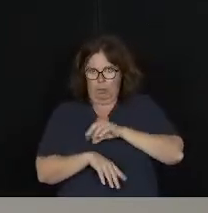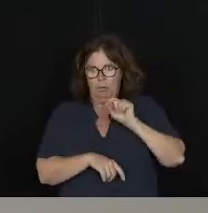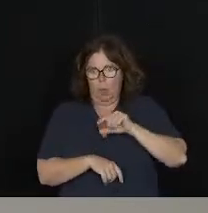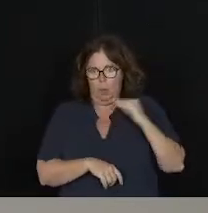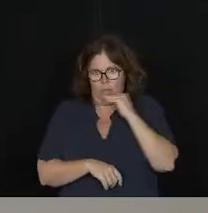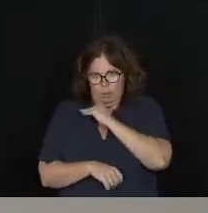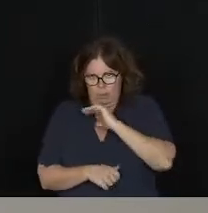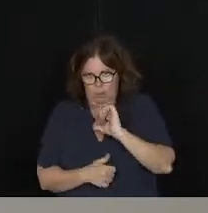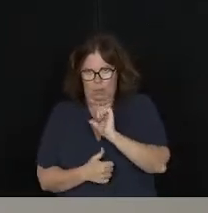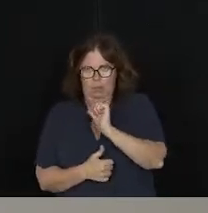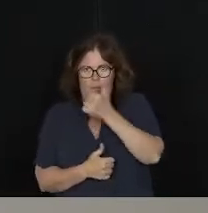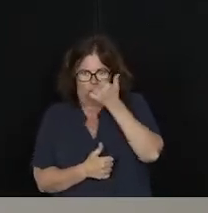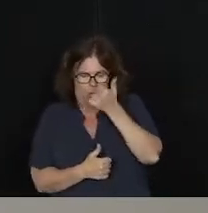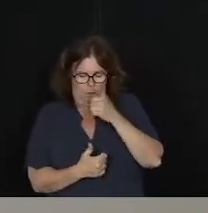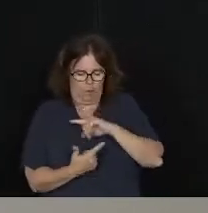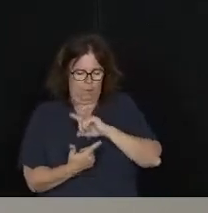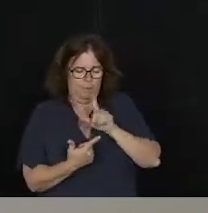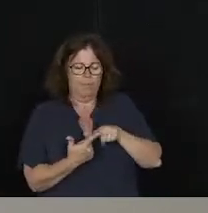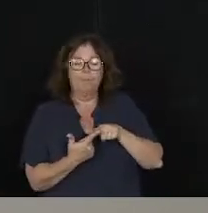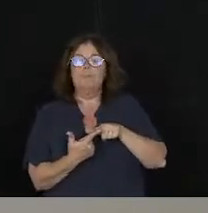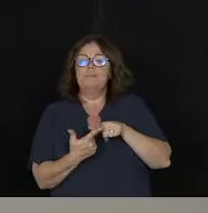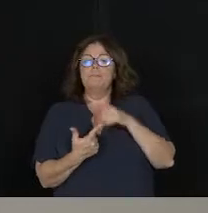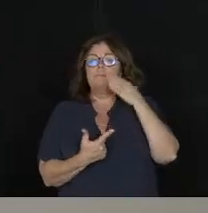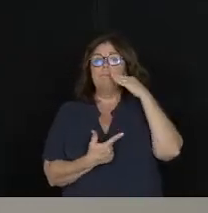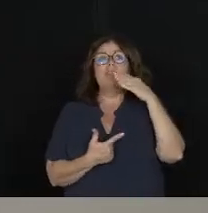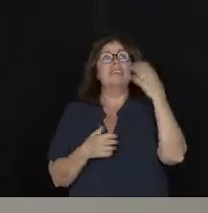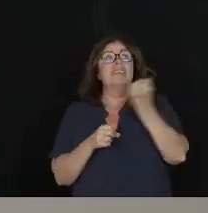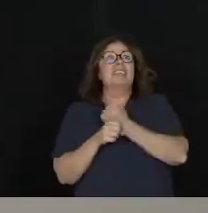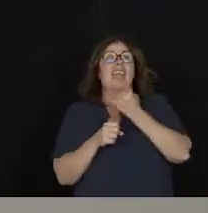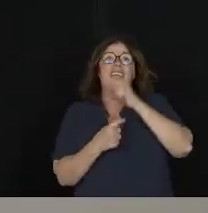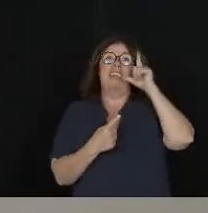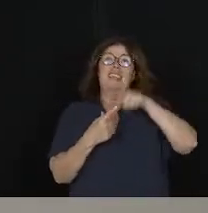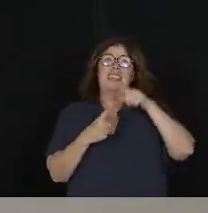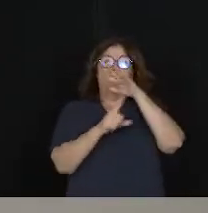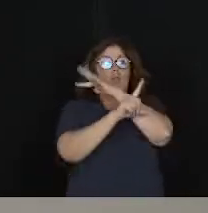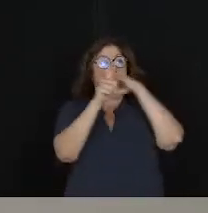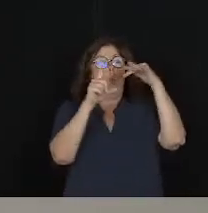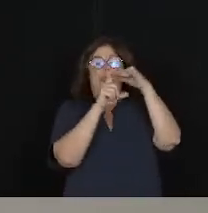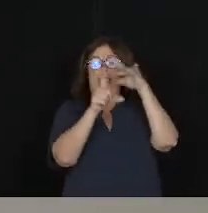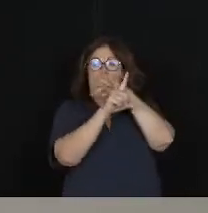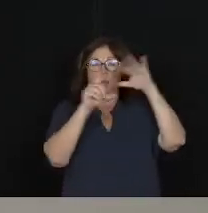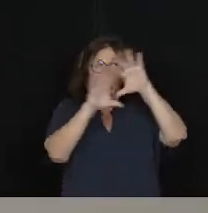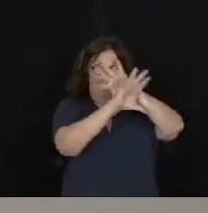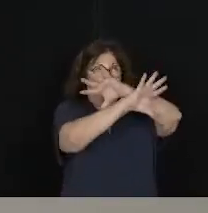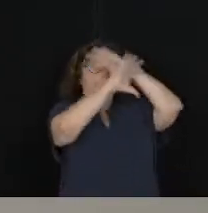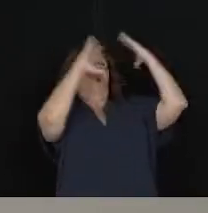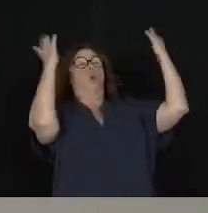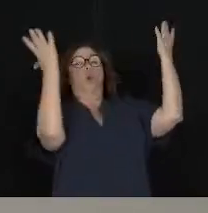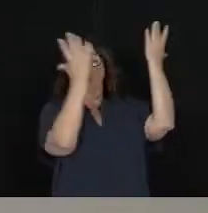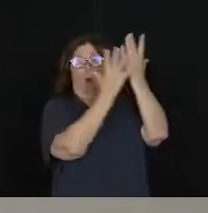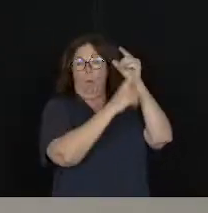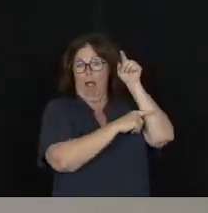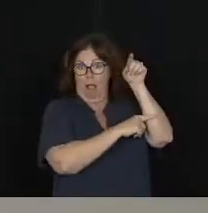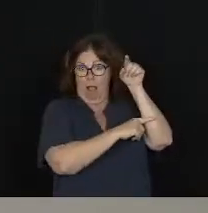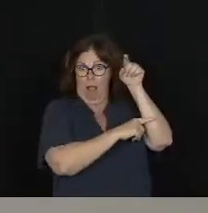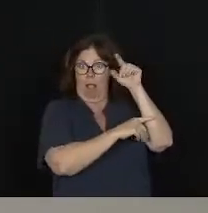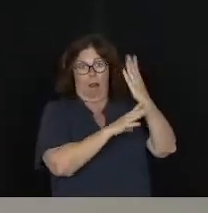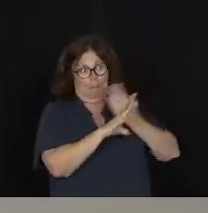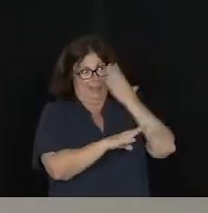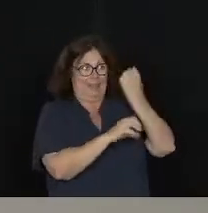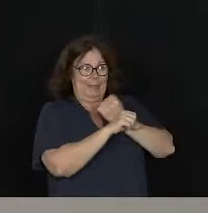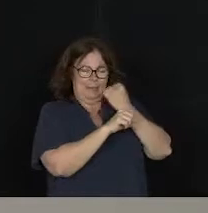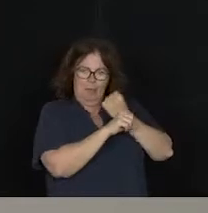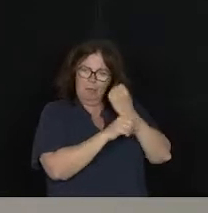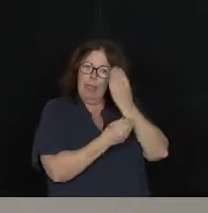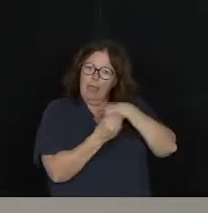c'est que quand on est obligé de travailler à l'échelle de toute une société, d'une société globale et d'une société aussi spécifique